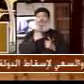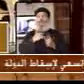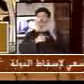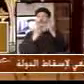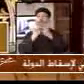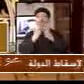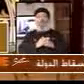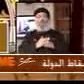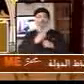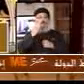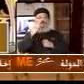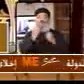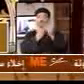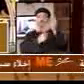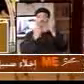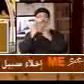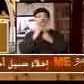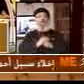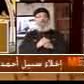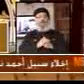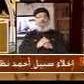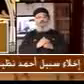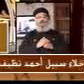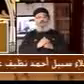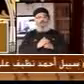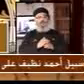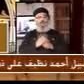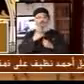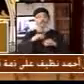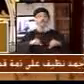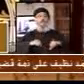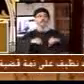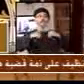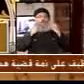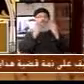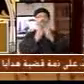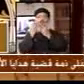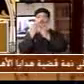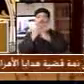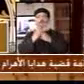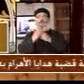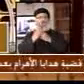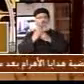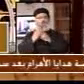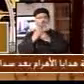حد يمشي في طريق ربنا أو يحب إنه يكرس حياته لا تقف أمامه،